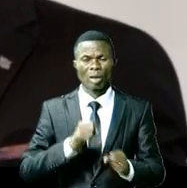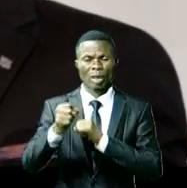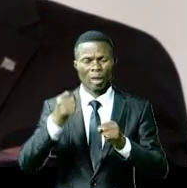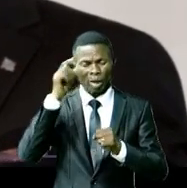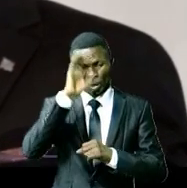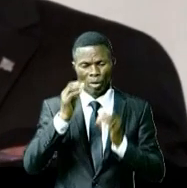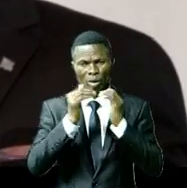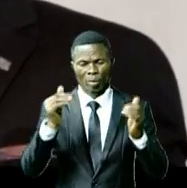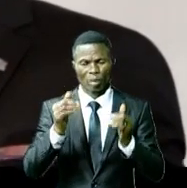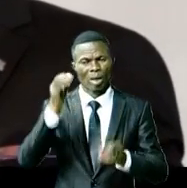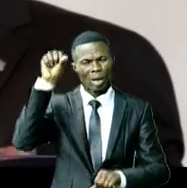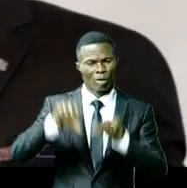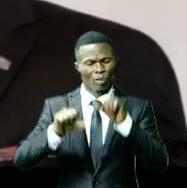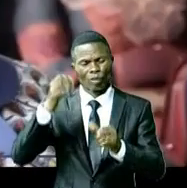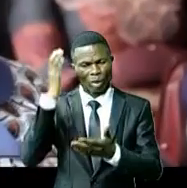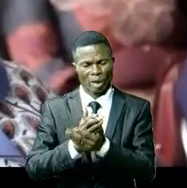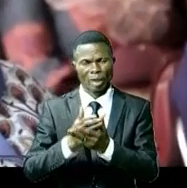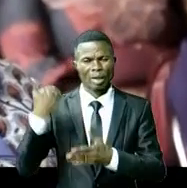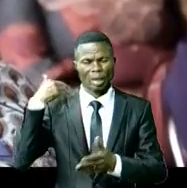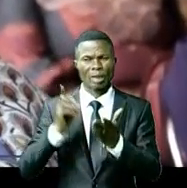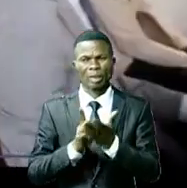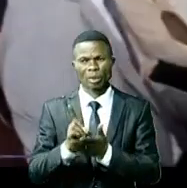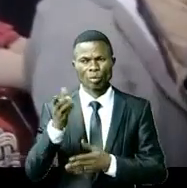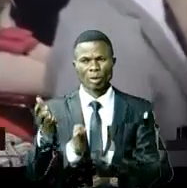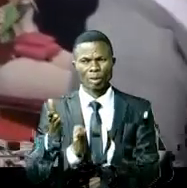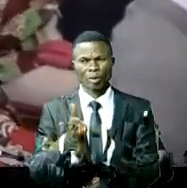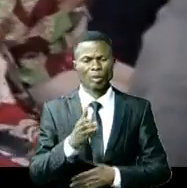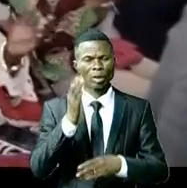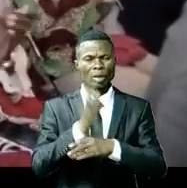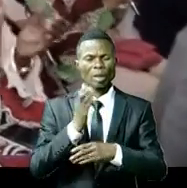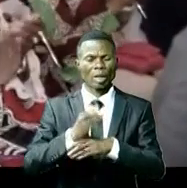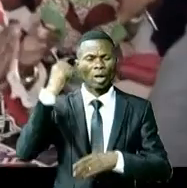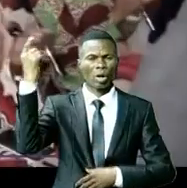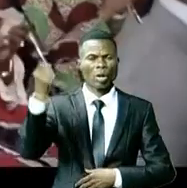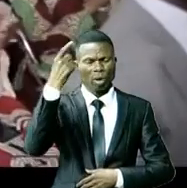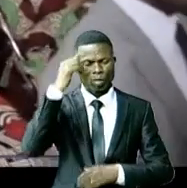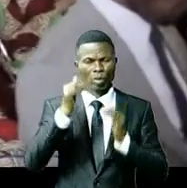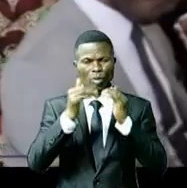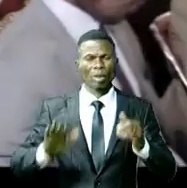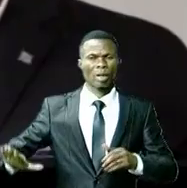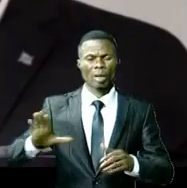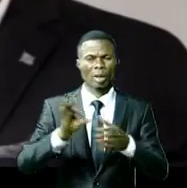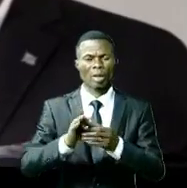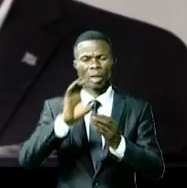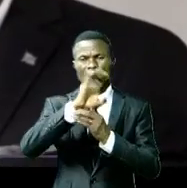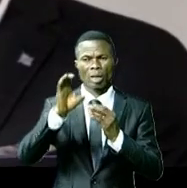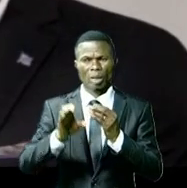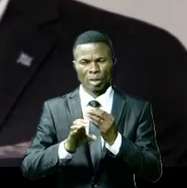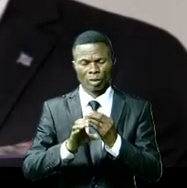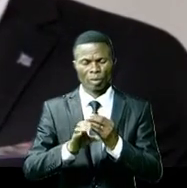paix, les antivaleurs et l'État de droit. Le Conseil universel pour la paix des nations et des continents,